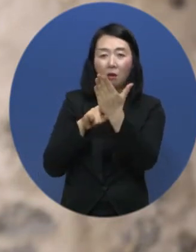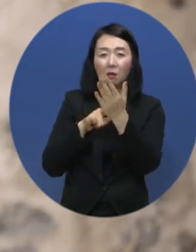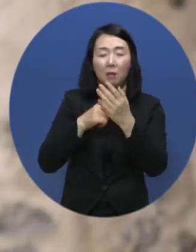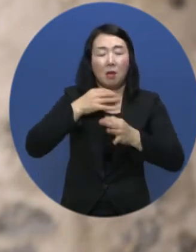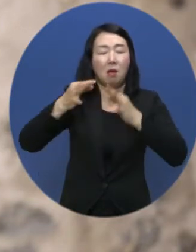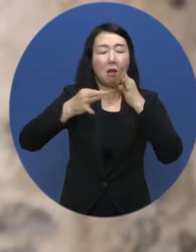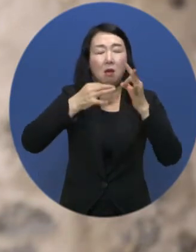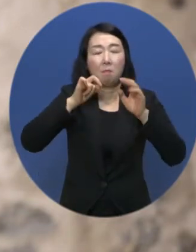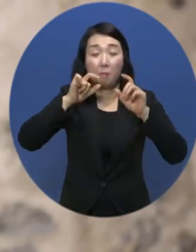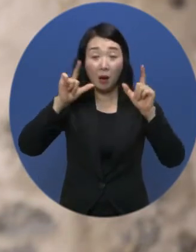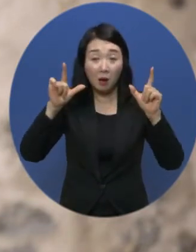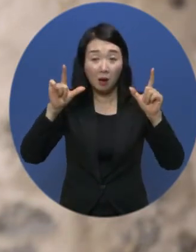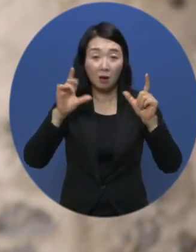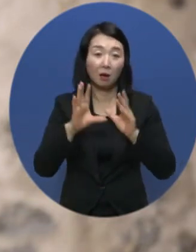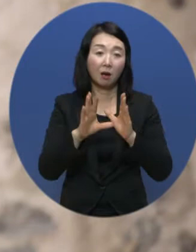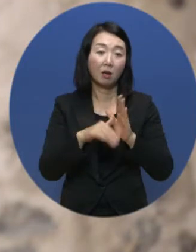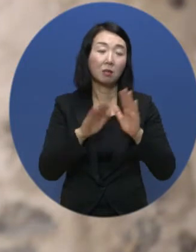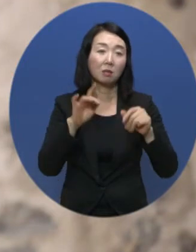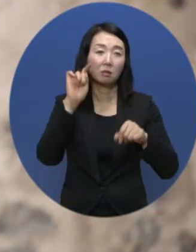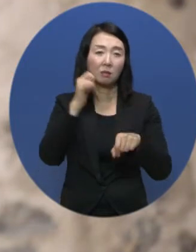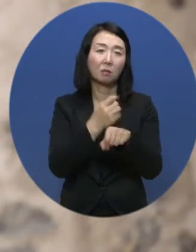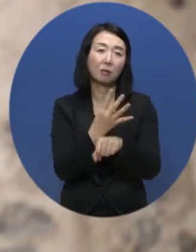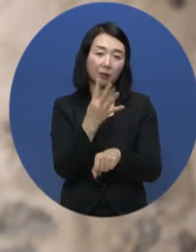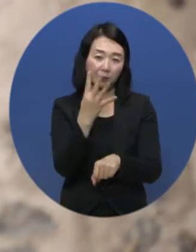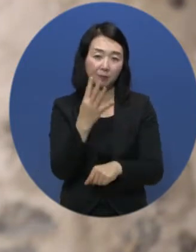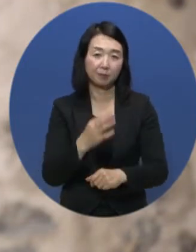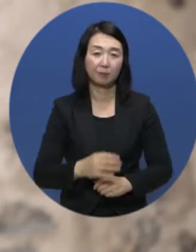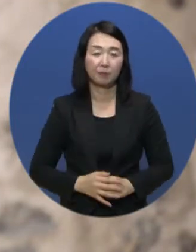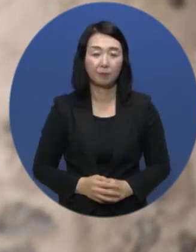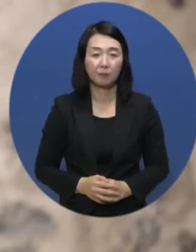보면 아직 새벽 4시였습니다.